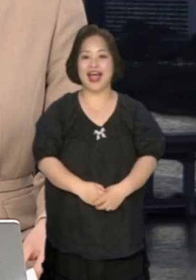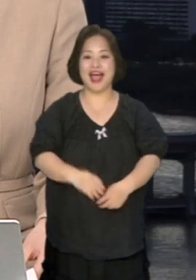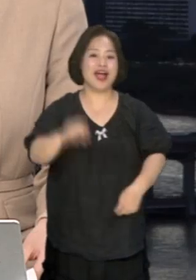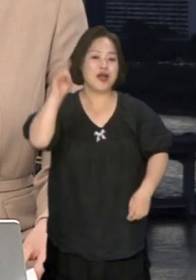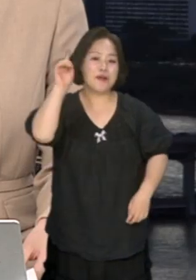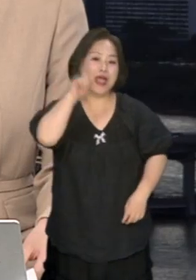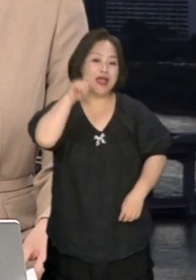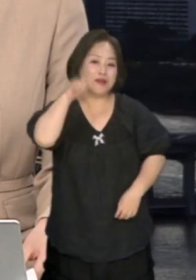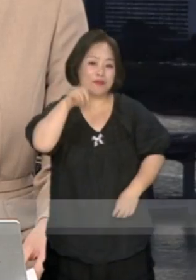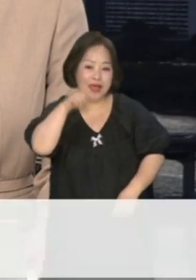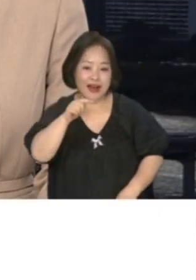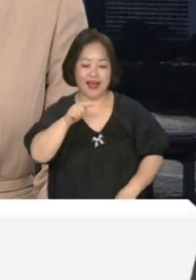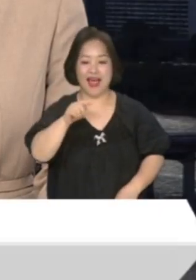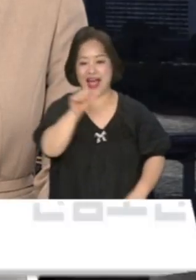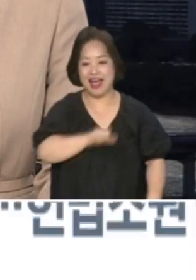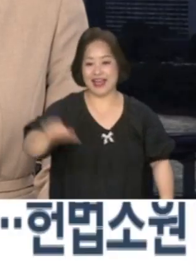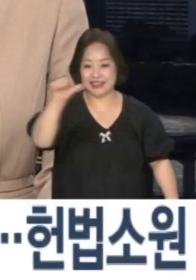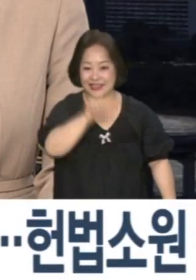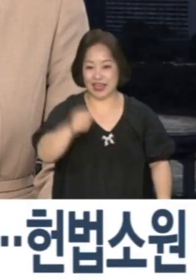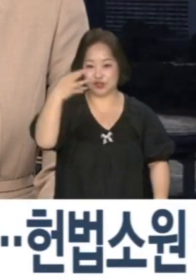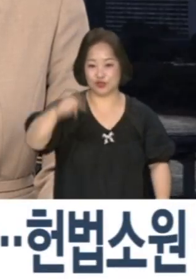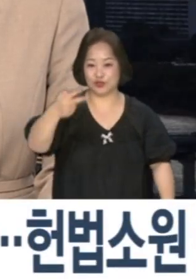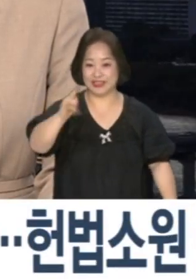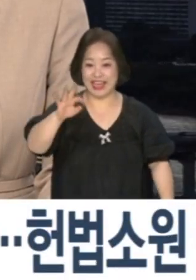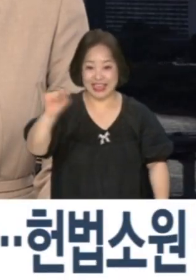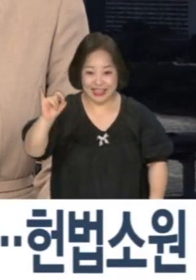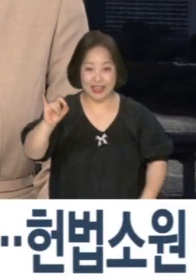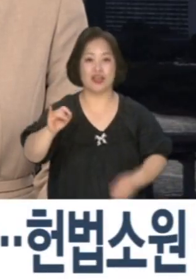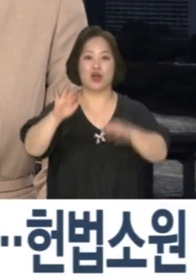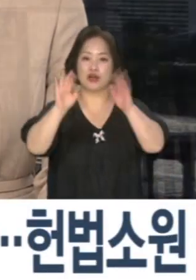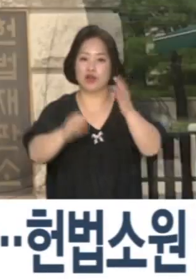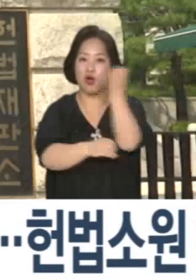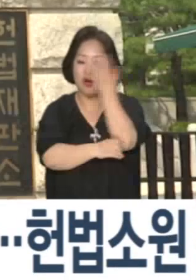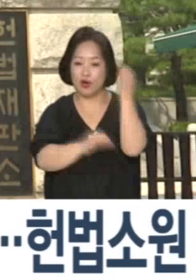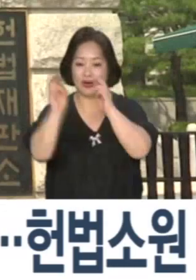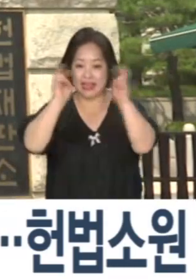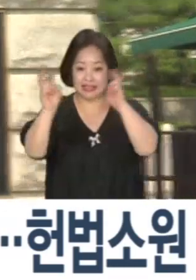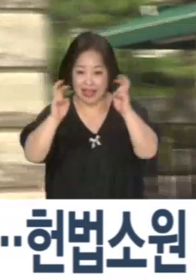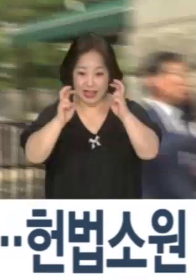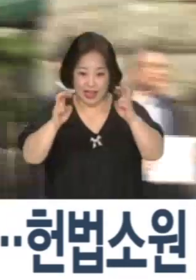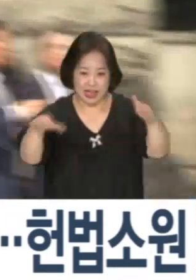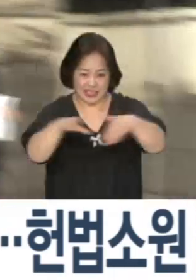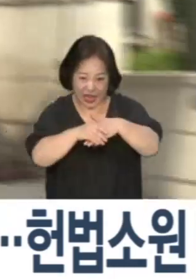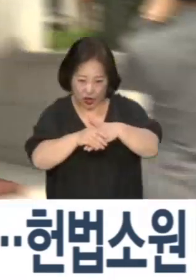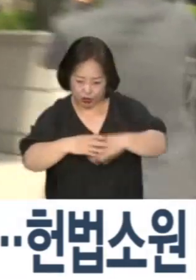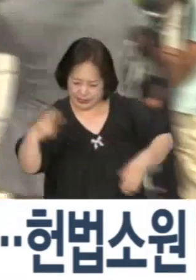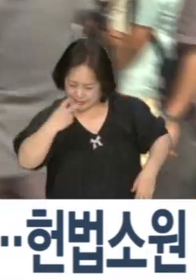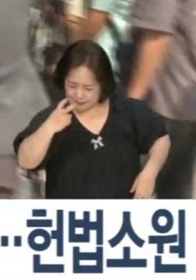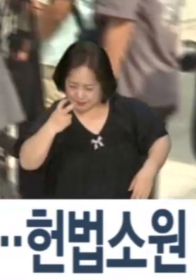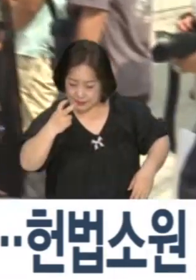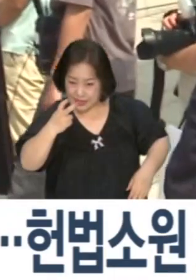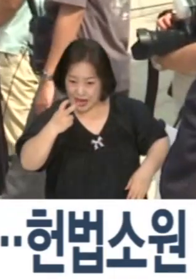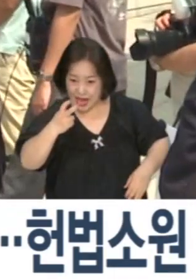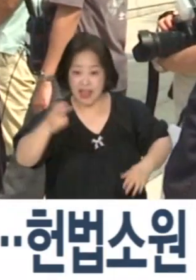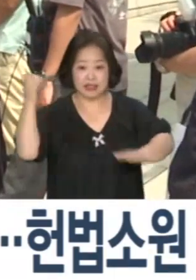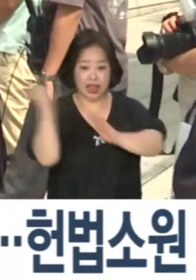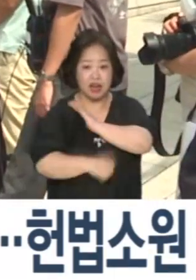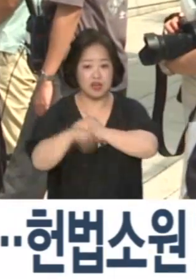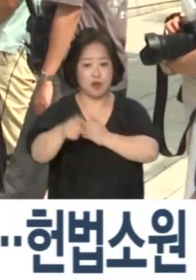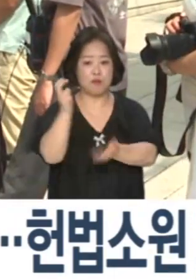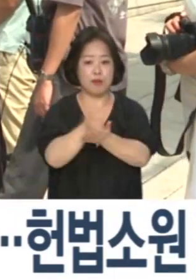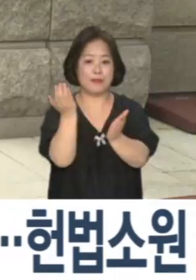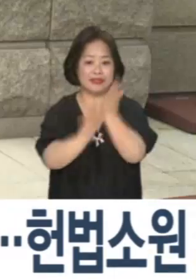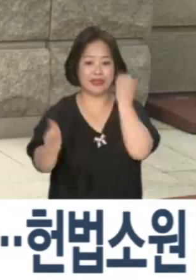일간지 아시아투데이가 뉴스 제휴평가위원회를 이용해 언론사의 뉴스 제휴를 심사하거나 탈락시키는 행위는 위헌이라며